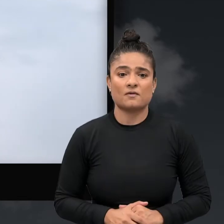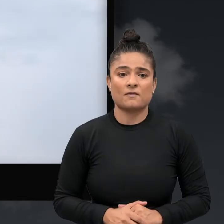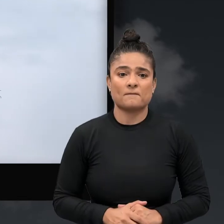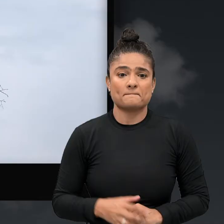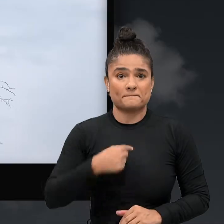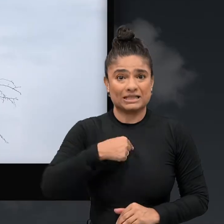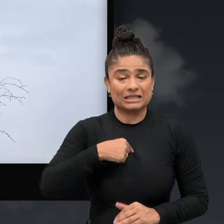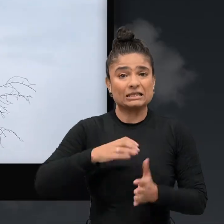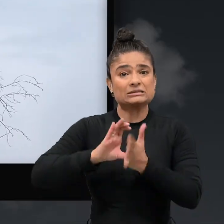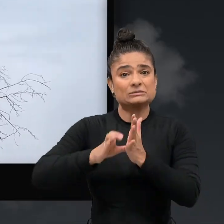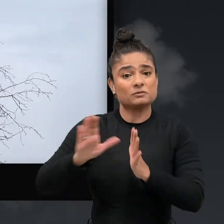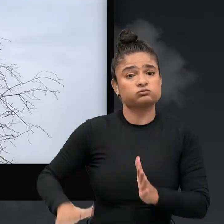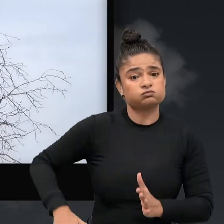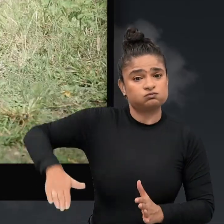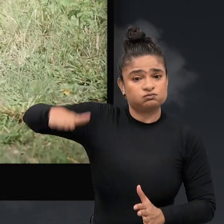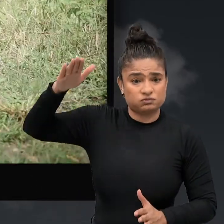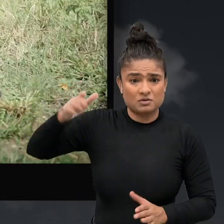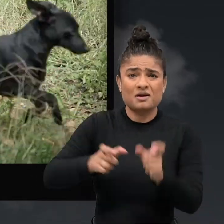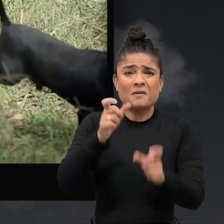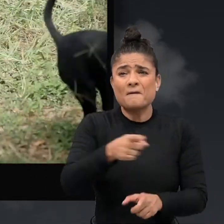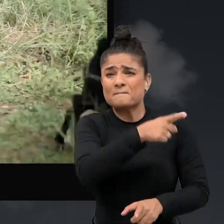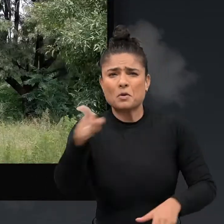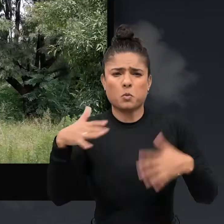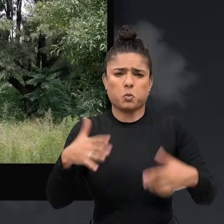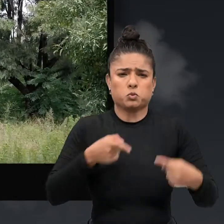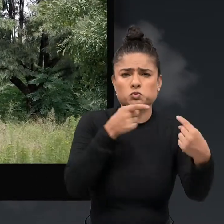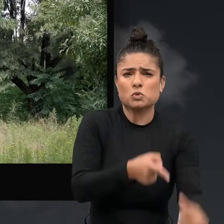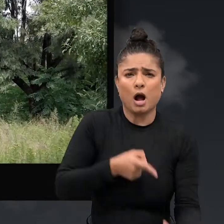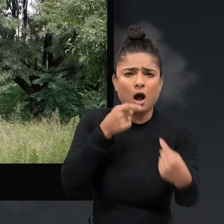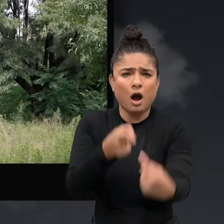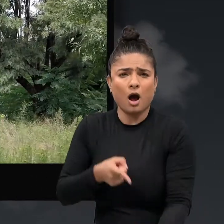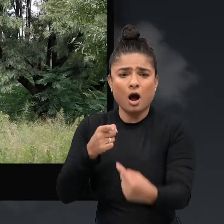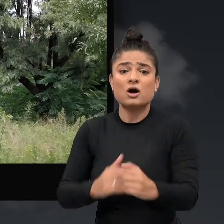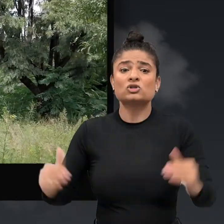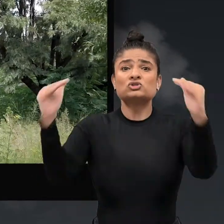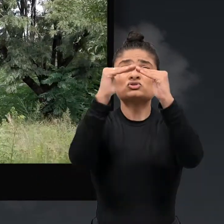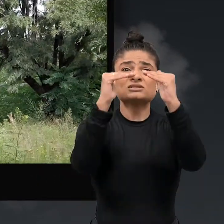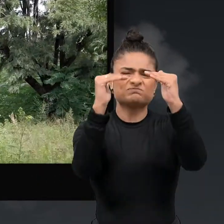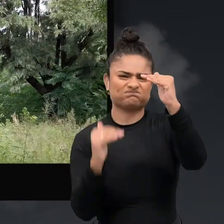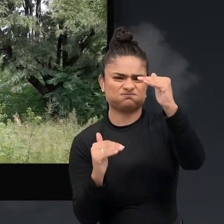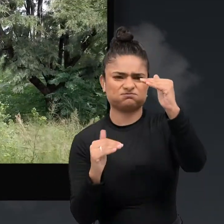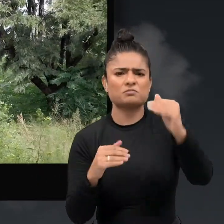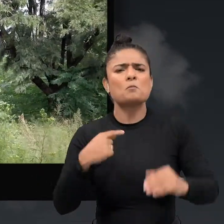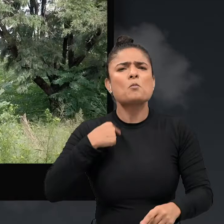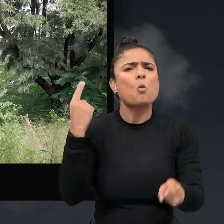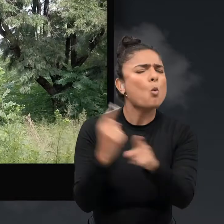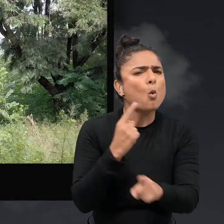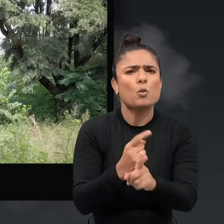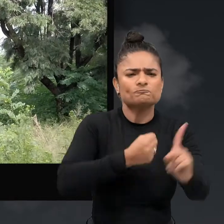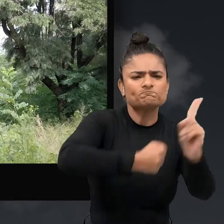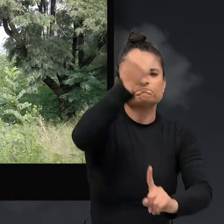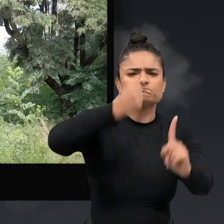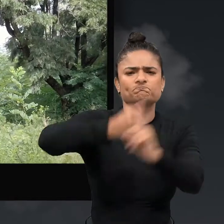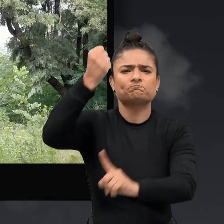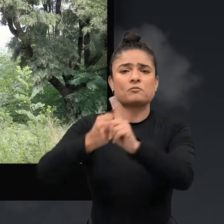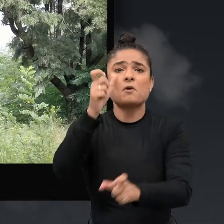Tanihi munhu loyi a nga kula a ri ni vutsoniwa ni ku vona mintlhontlho ya vanhu lava nga ni vutsoniwa hi ku angarhela, ni munhu